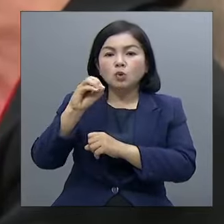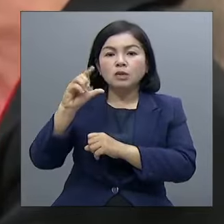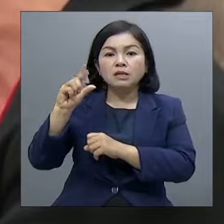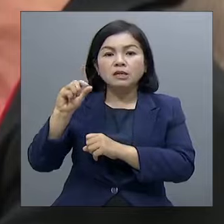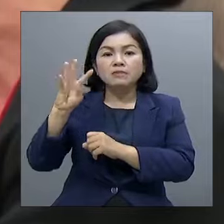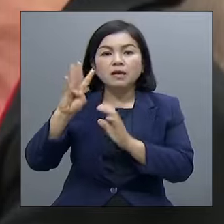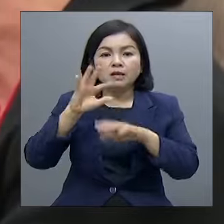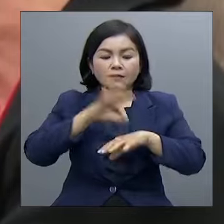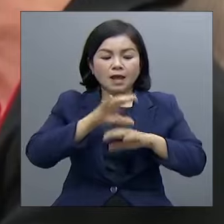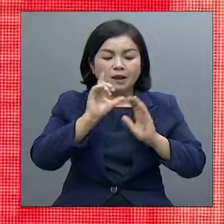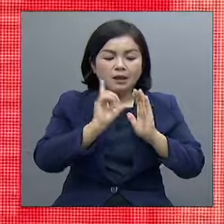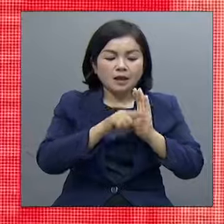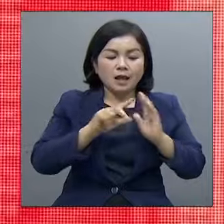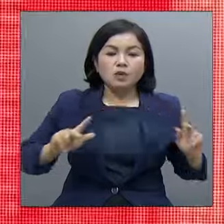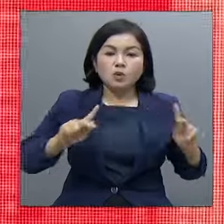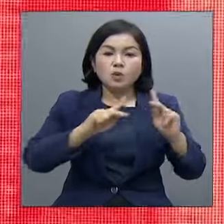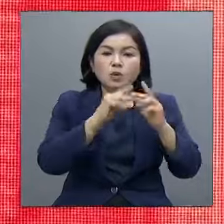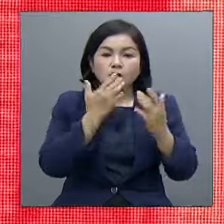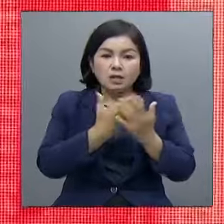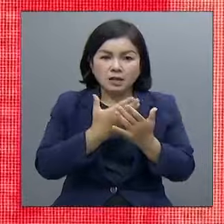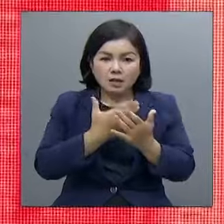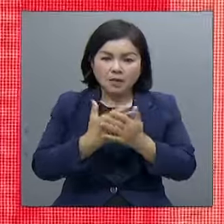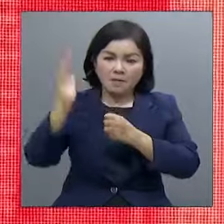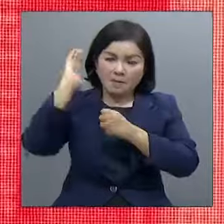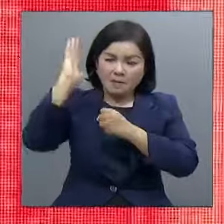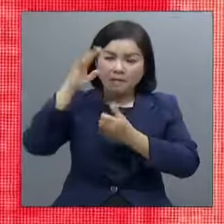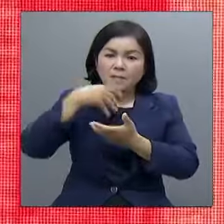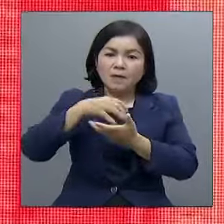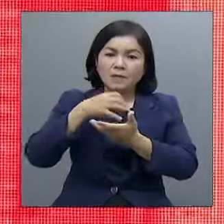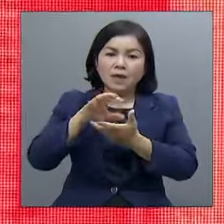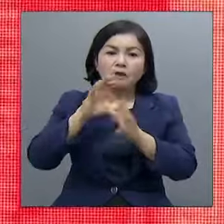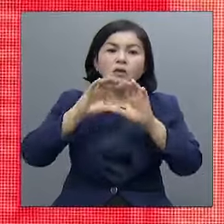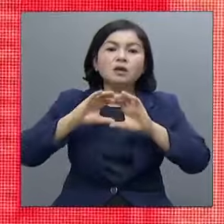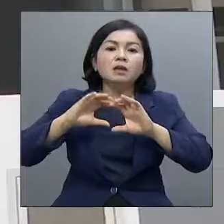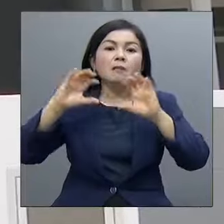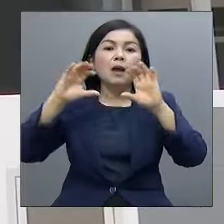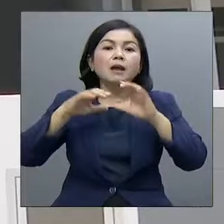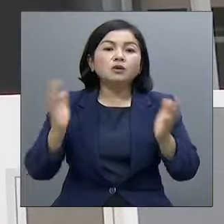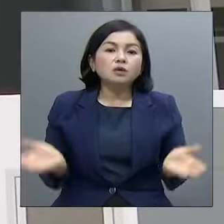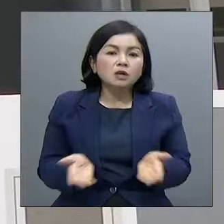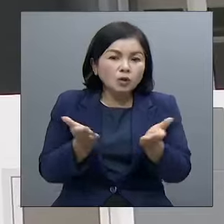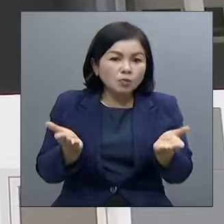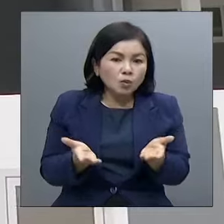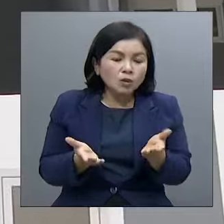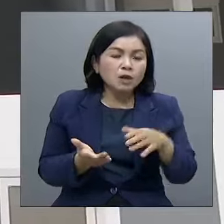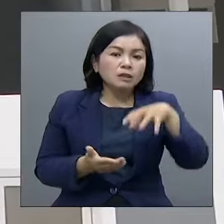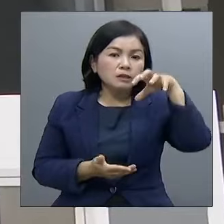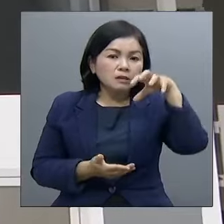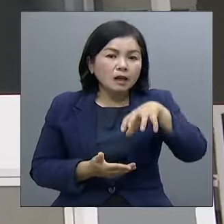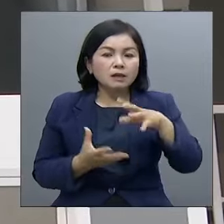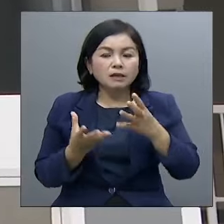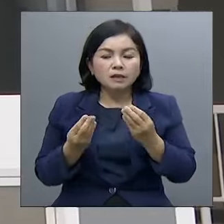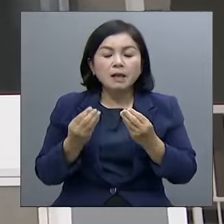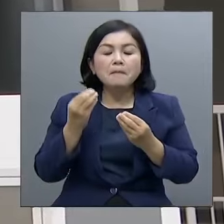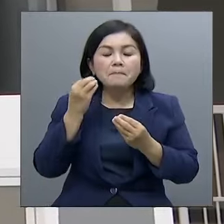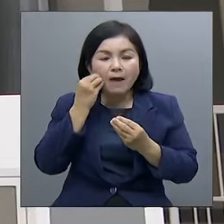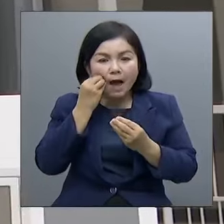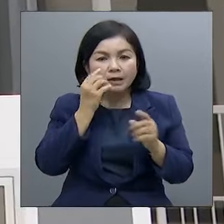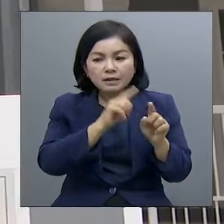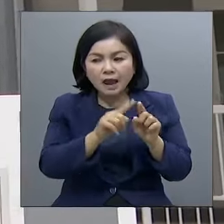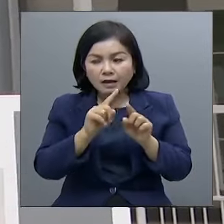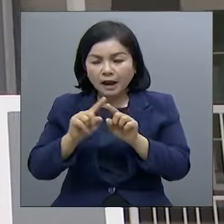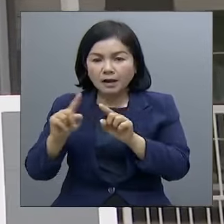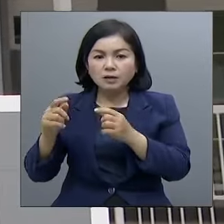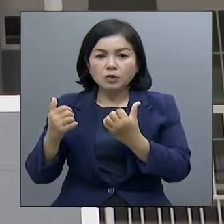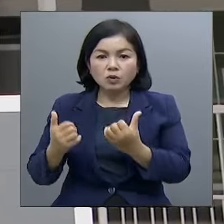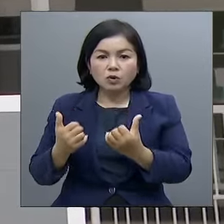มนตรีว่าการกระทรวงการคลังนะคะกล่าวปาฐกถานโยบายภาครัฐต่อการสนับสนุนภาคอสังหาริมทรัพย์โดยบอกว่าภาคอสังหาริมท